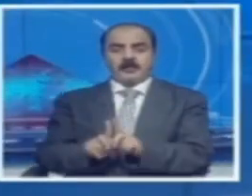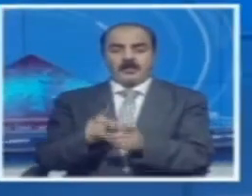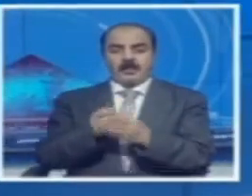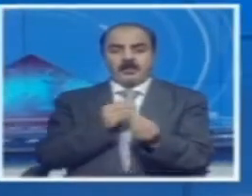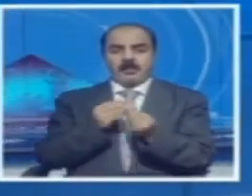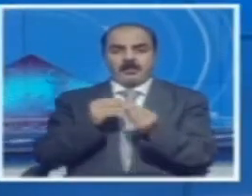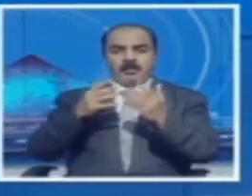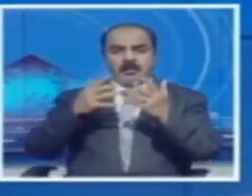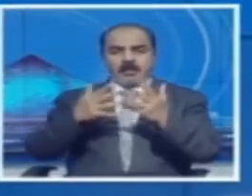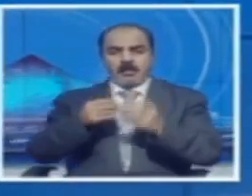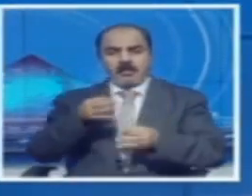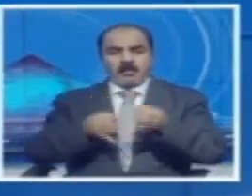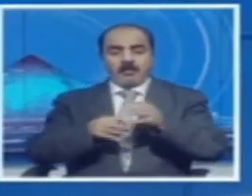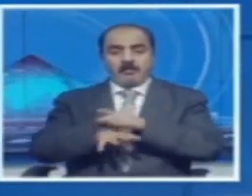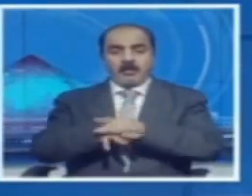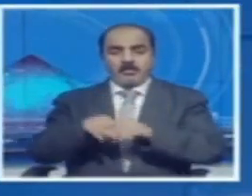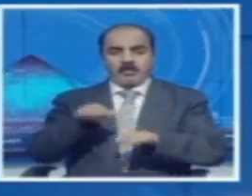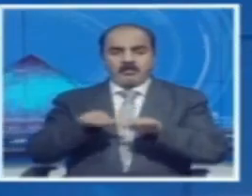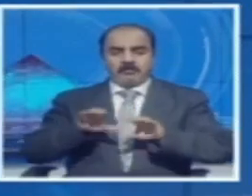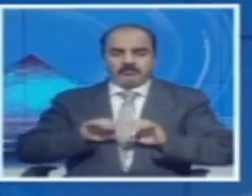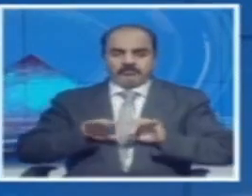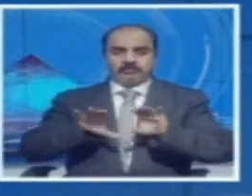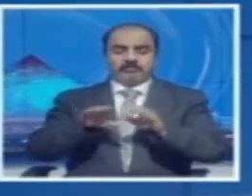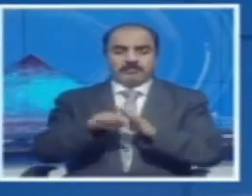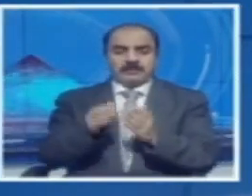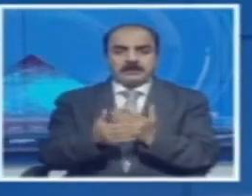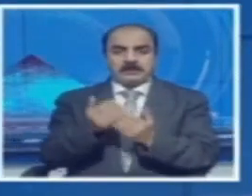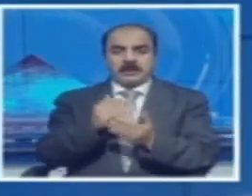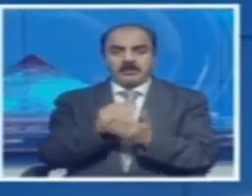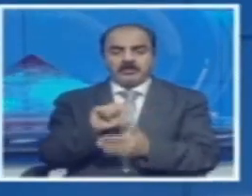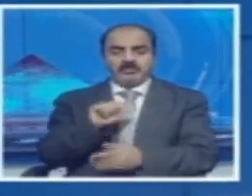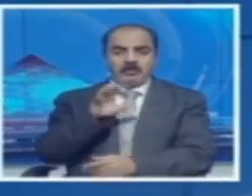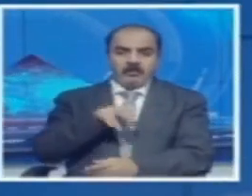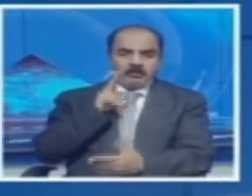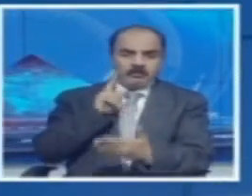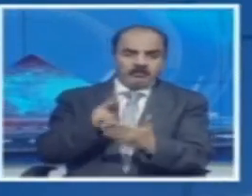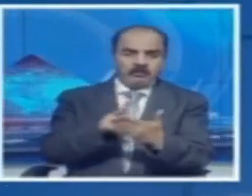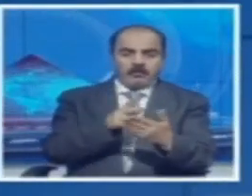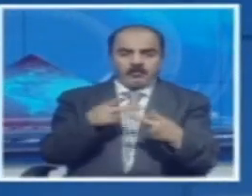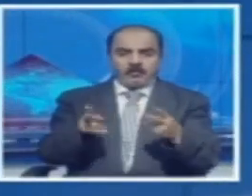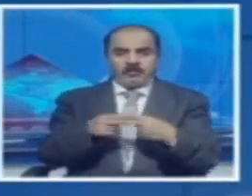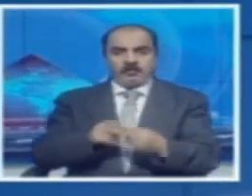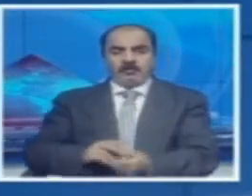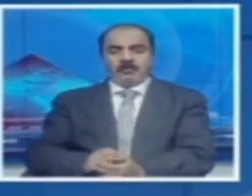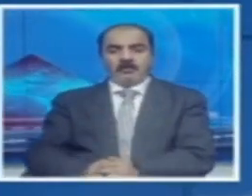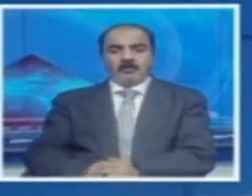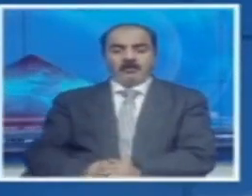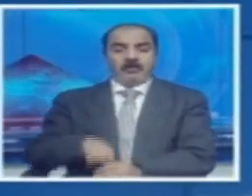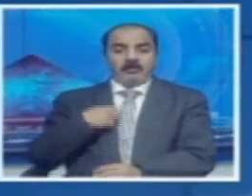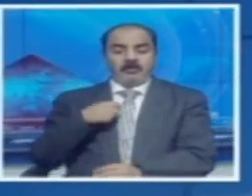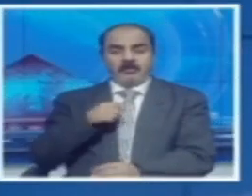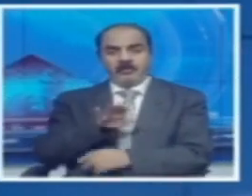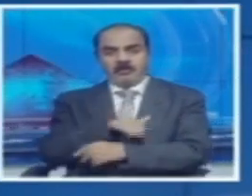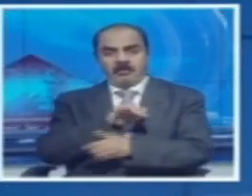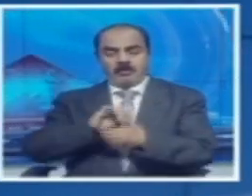2022-2023. جاء ذلك خلال إلقاء معيط البيان المالي لمشروع الموازنة العامة الجديدة أمام مجلس النواب.